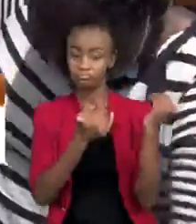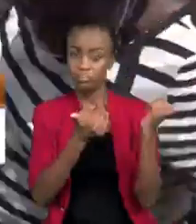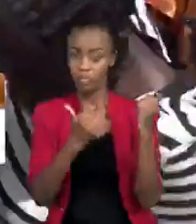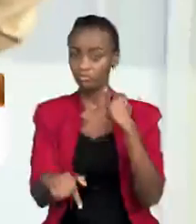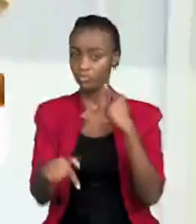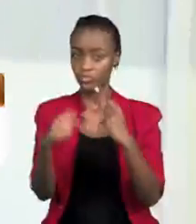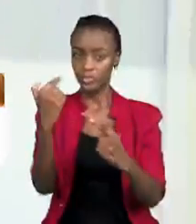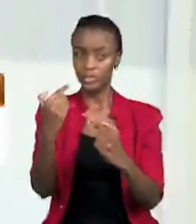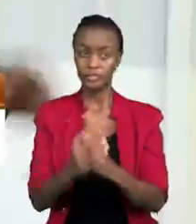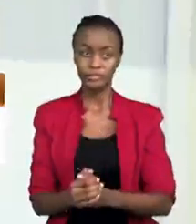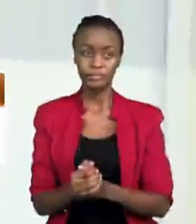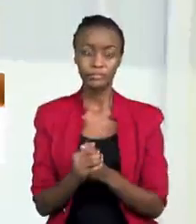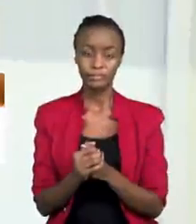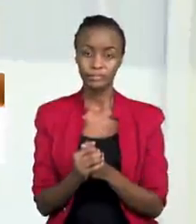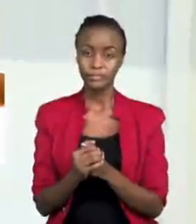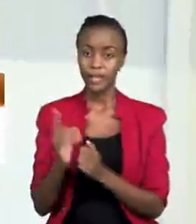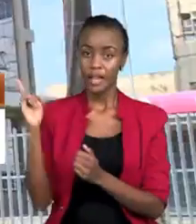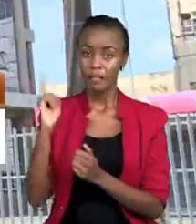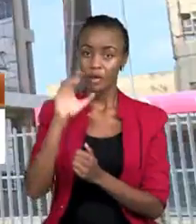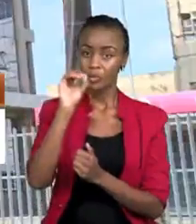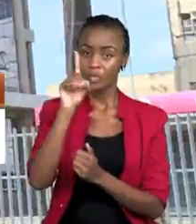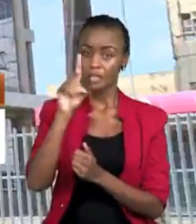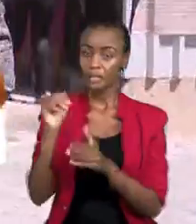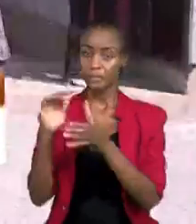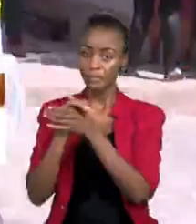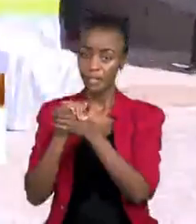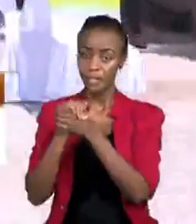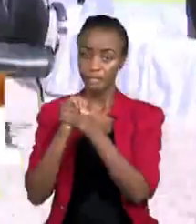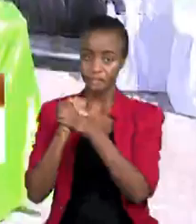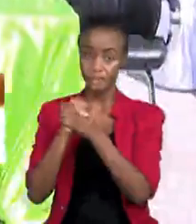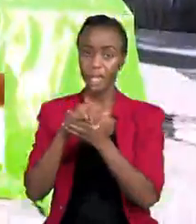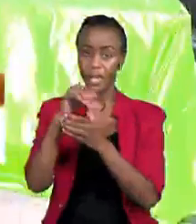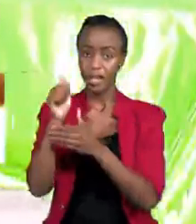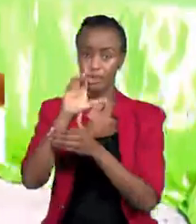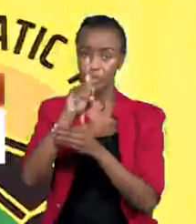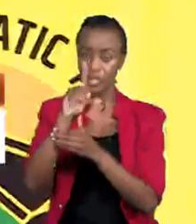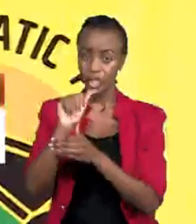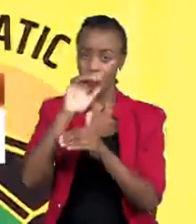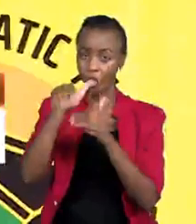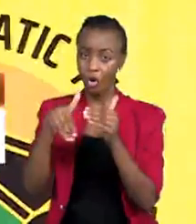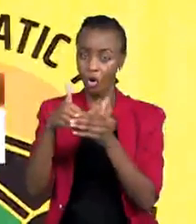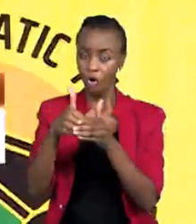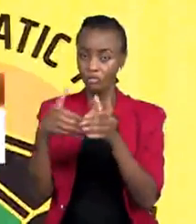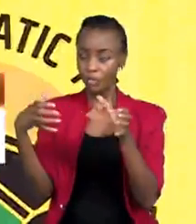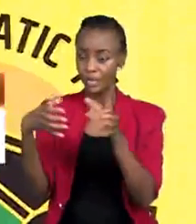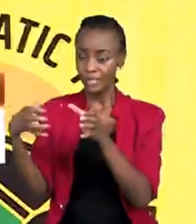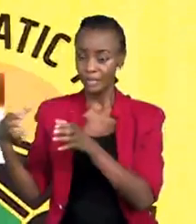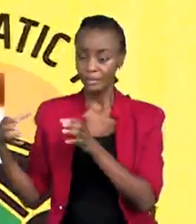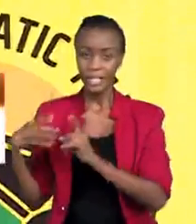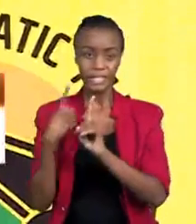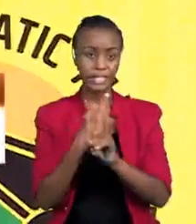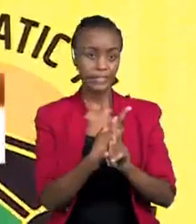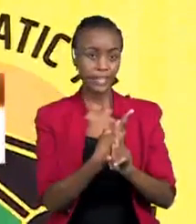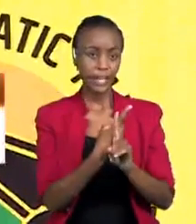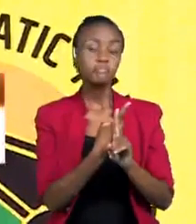kiti hicho. Chama cha ODM, Jubilee na United Democratic Alliance almaarufu UDA